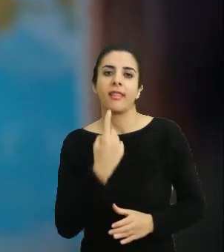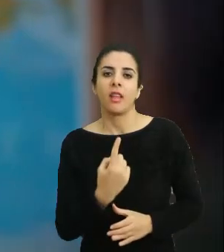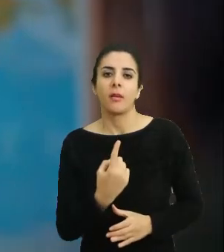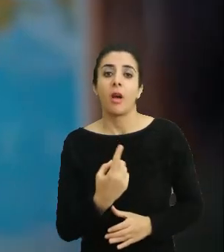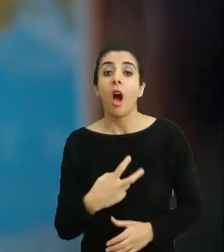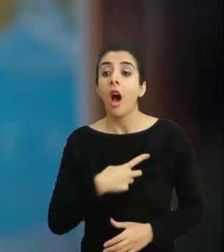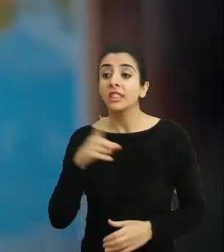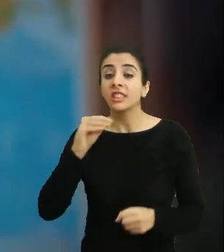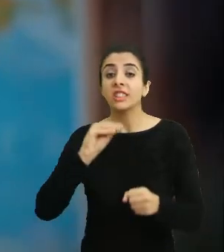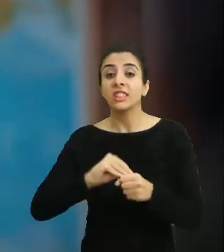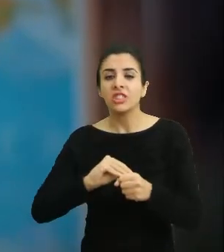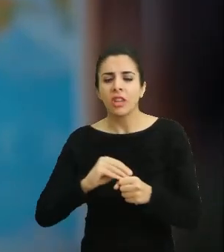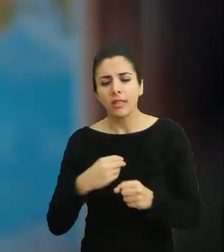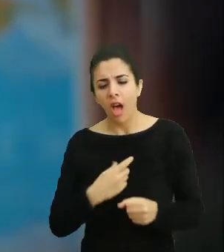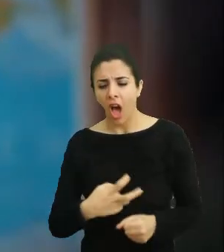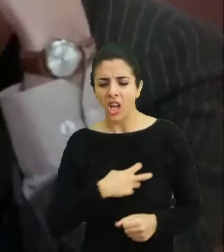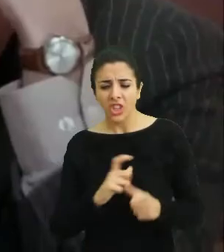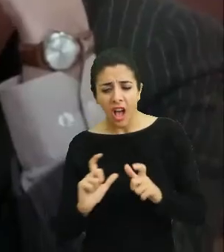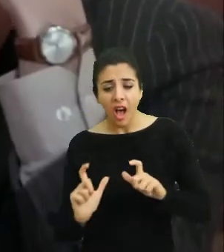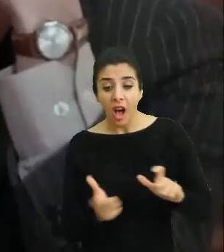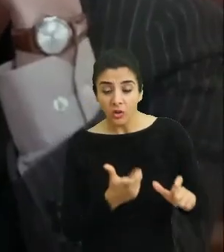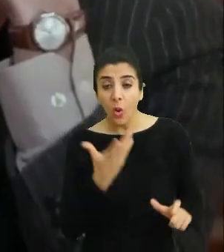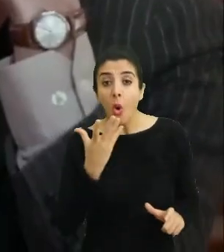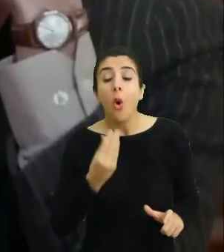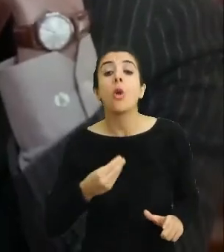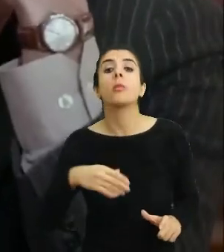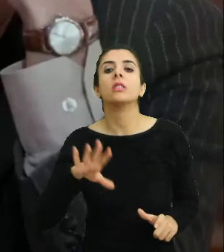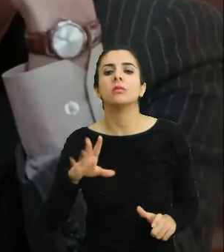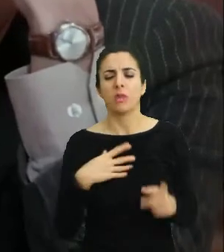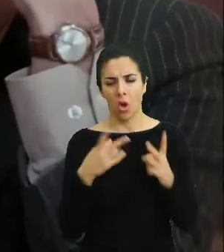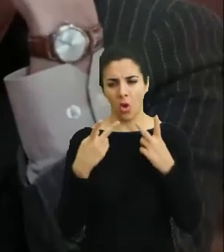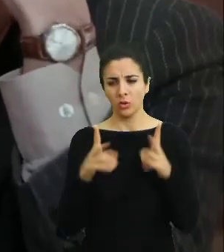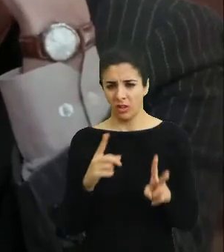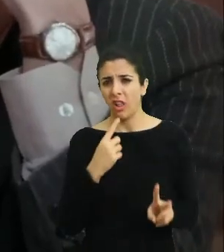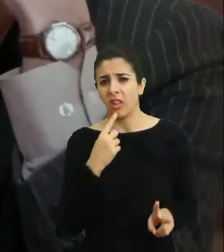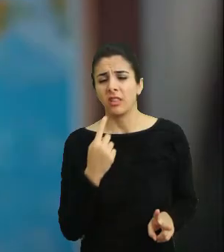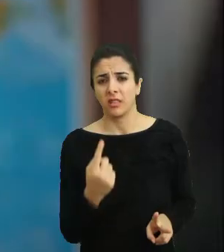Yar uğruna terk ediyer değilse aşk, bu özgürlük müdür?